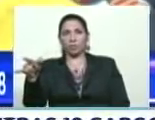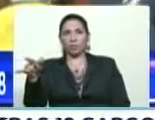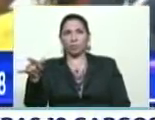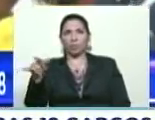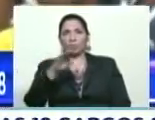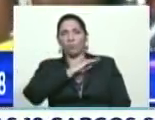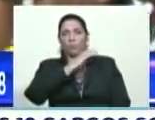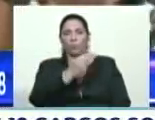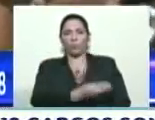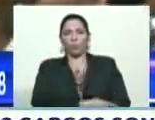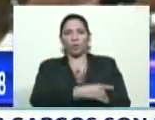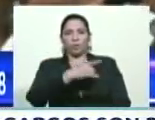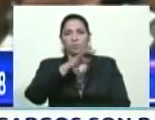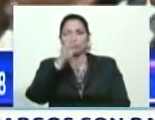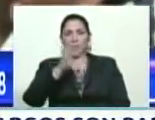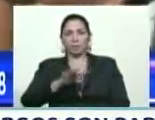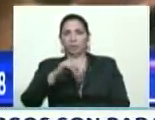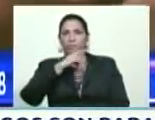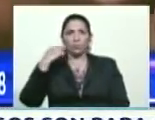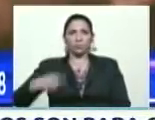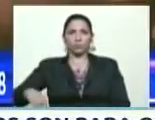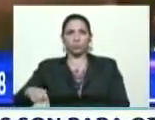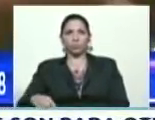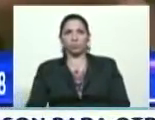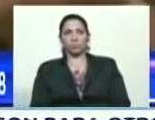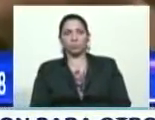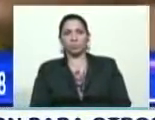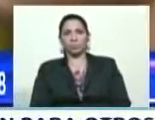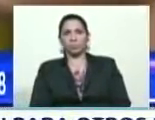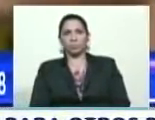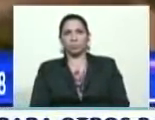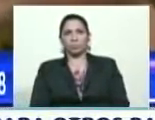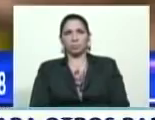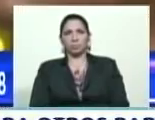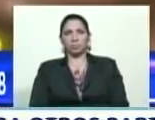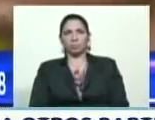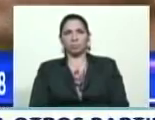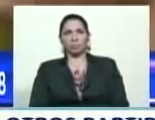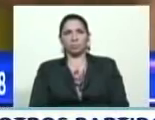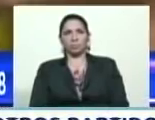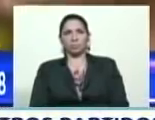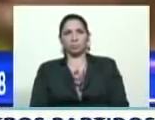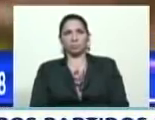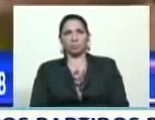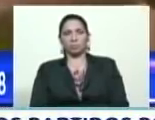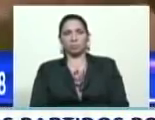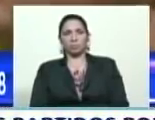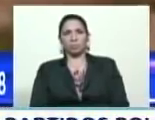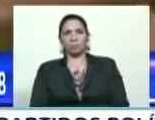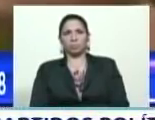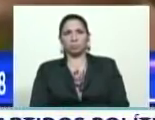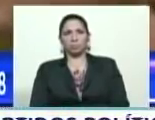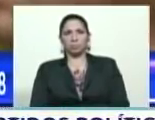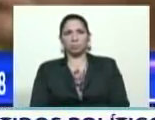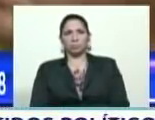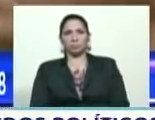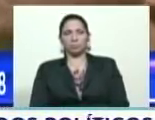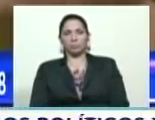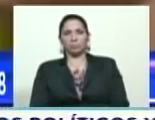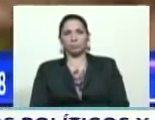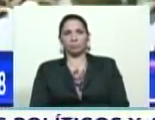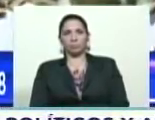de la Federación Rusa. Слова генерал-лейтенант Сергей Иванович Ковилаш,